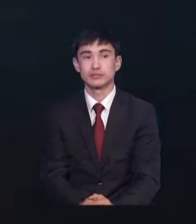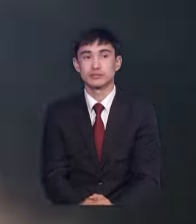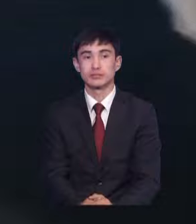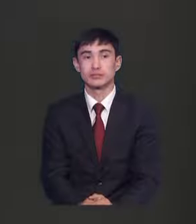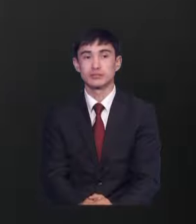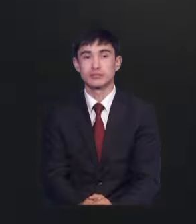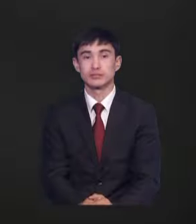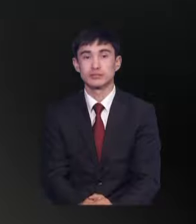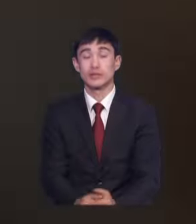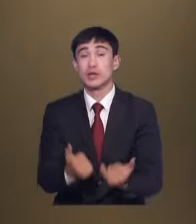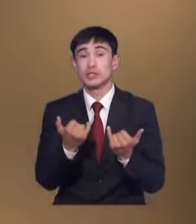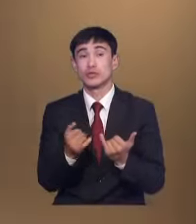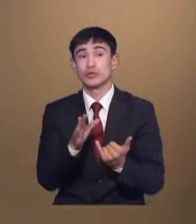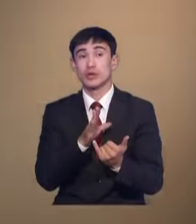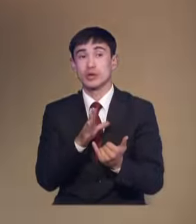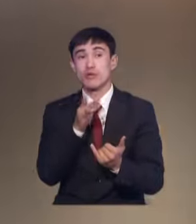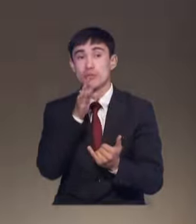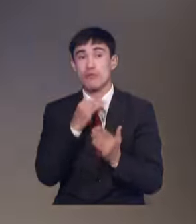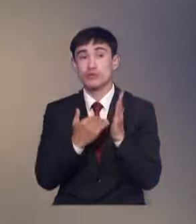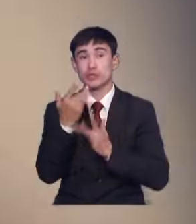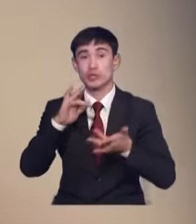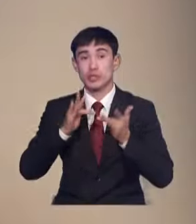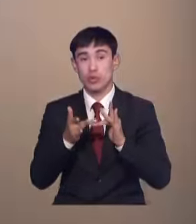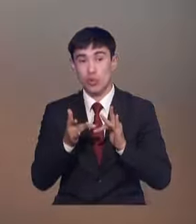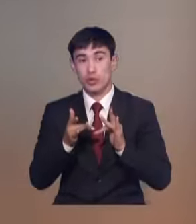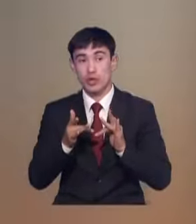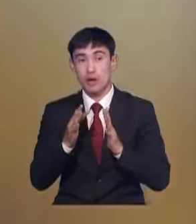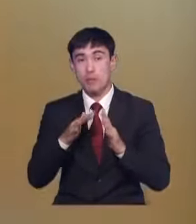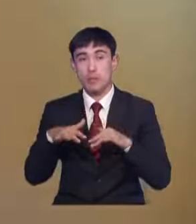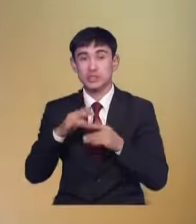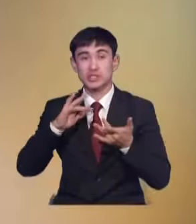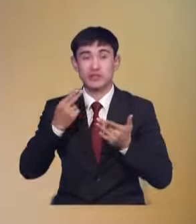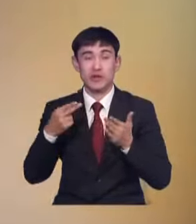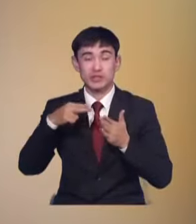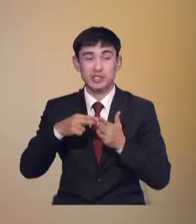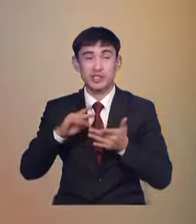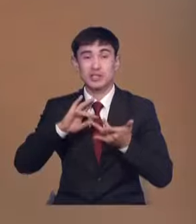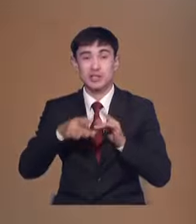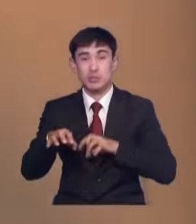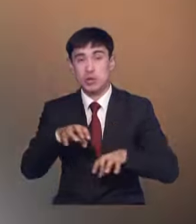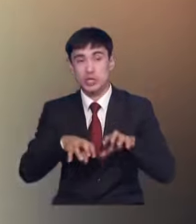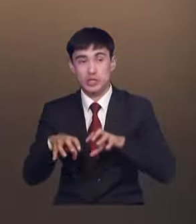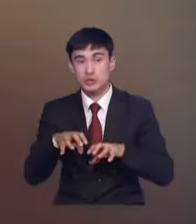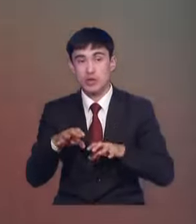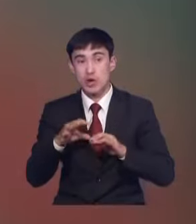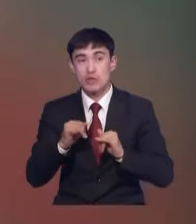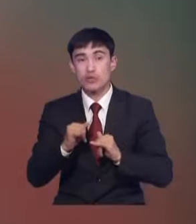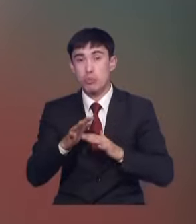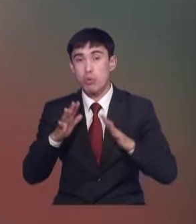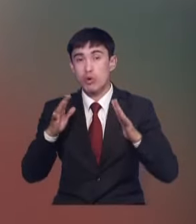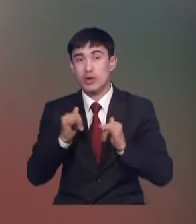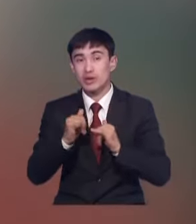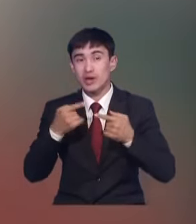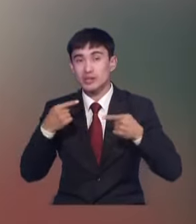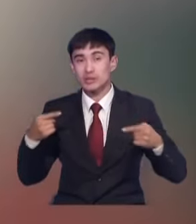брифинга сегодня в эпоху высоких технологий и массовой цифровизации интернет-мошенничества Становится всё более